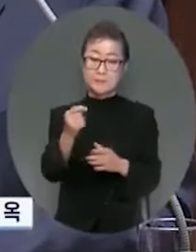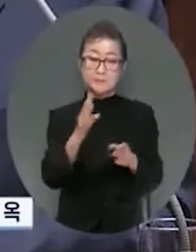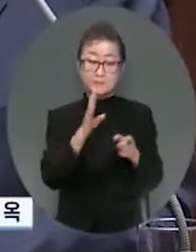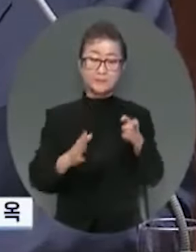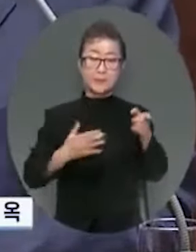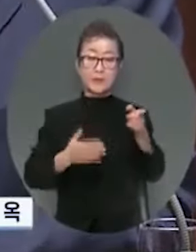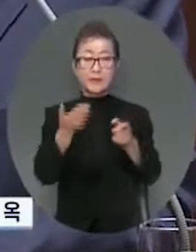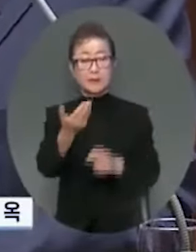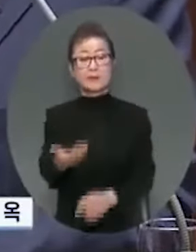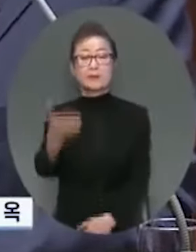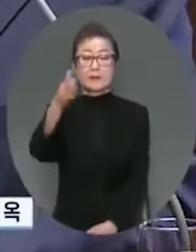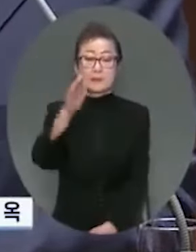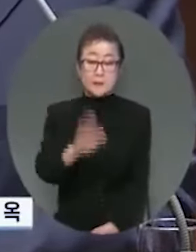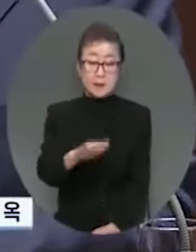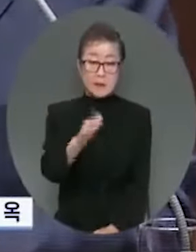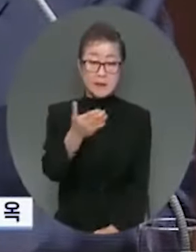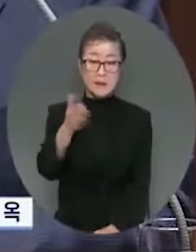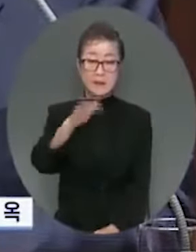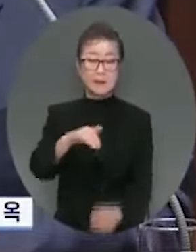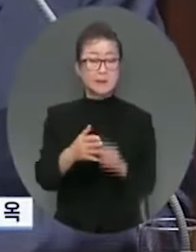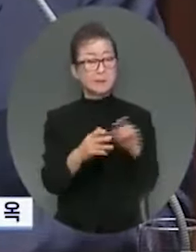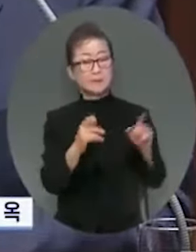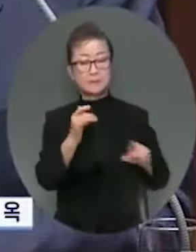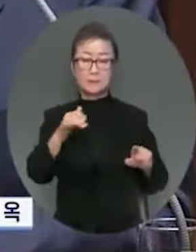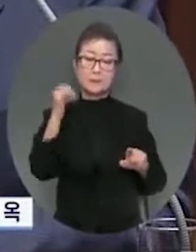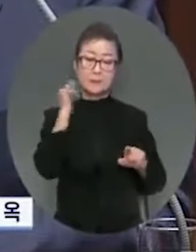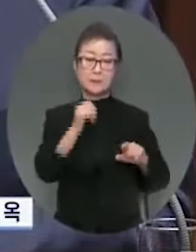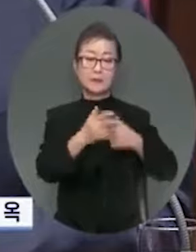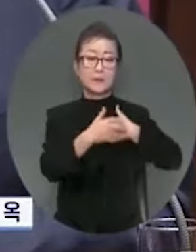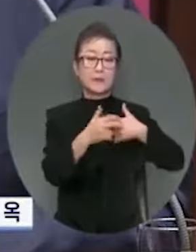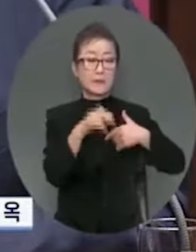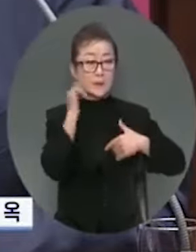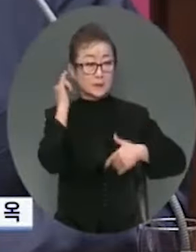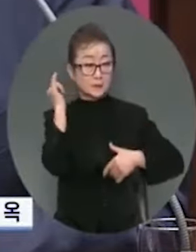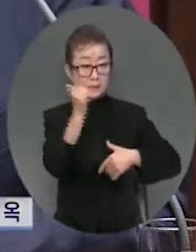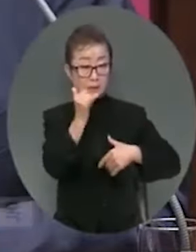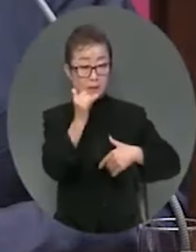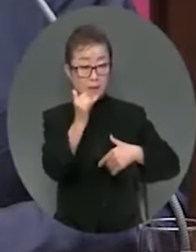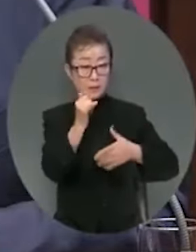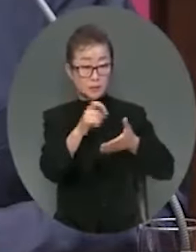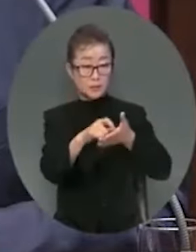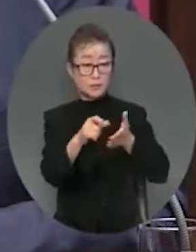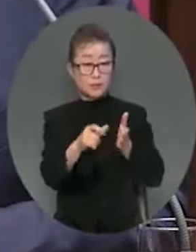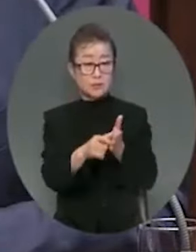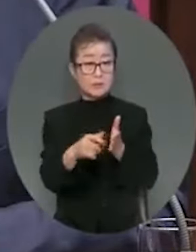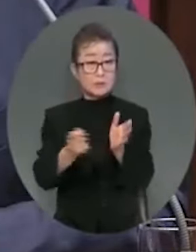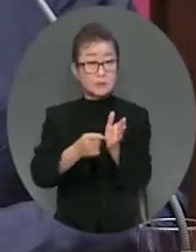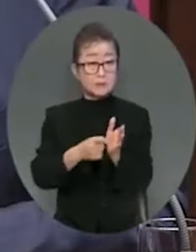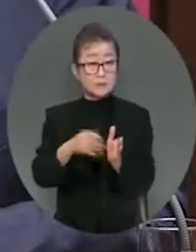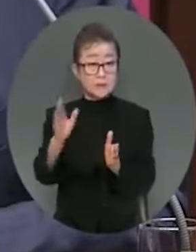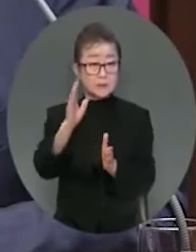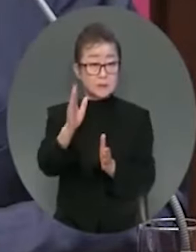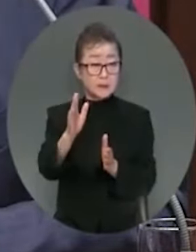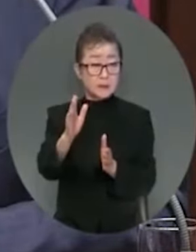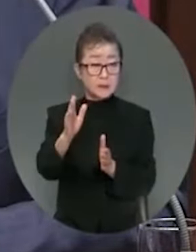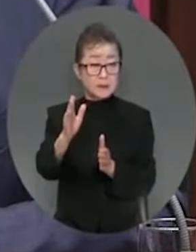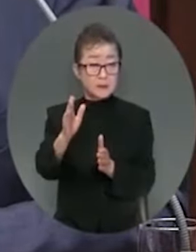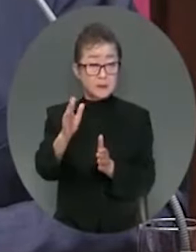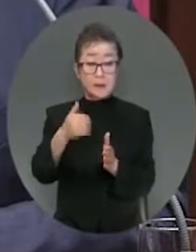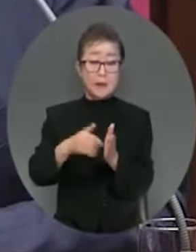얘기하고 그런 것은 아니라고 생각합니다. 전화를 걸 정도면 응급실 안 가도 된다. 이 국민 연장 지르는 소리